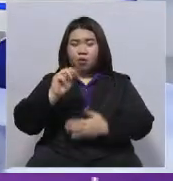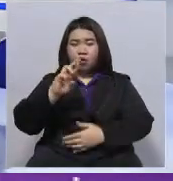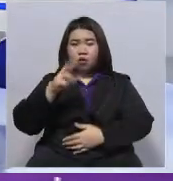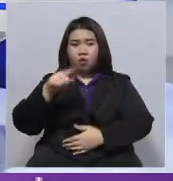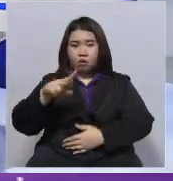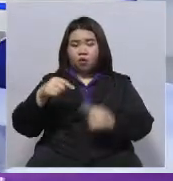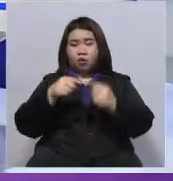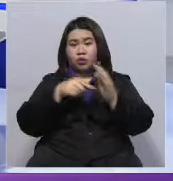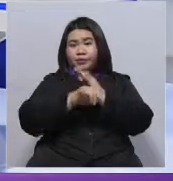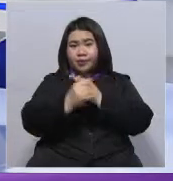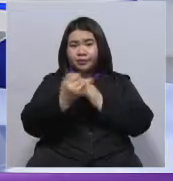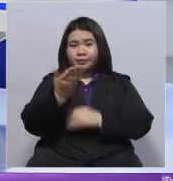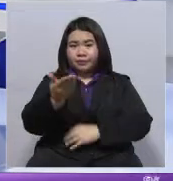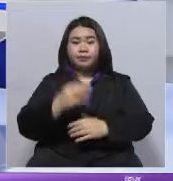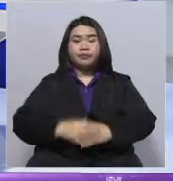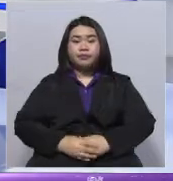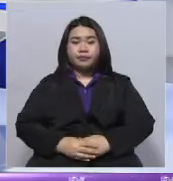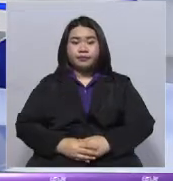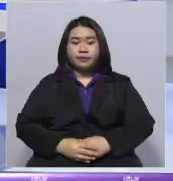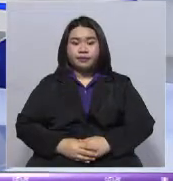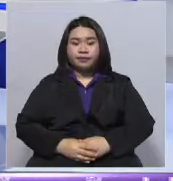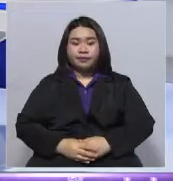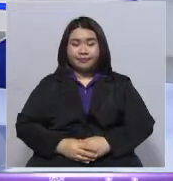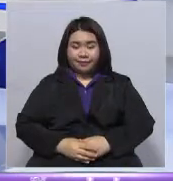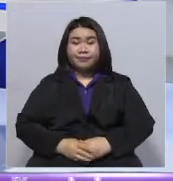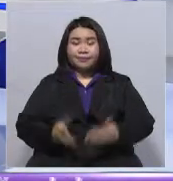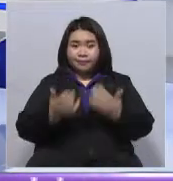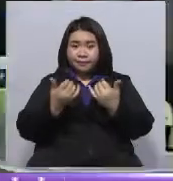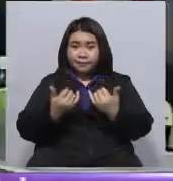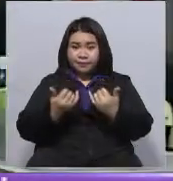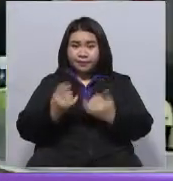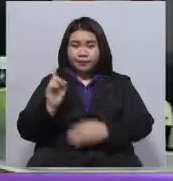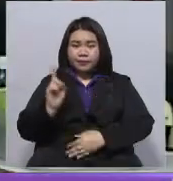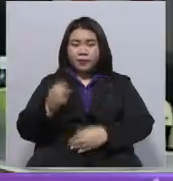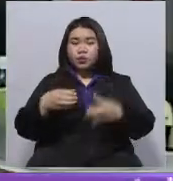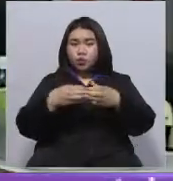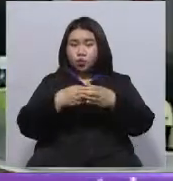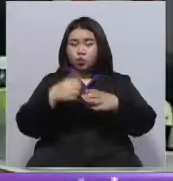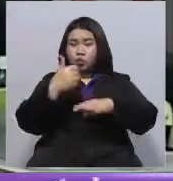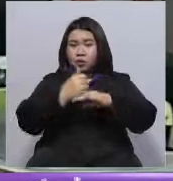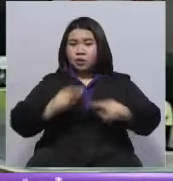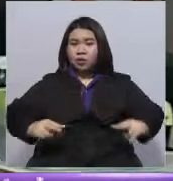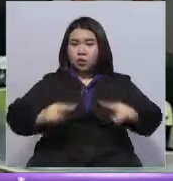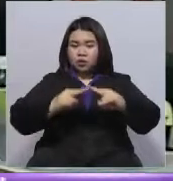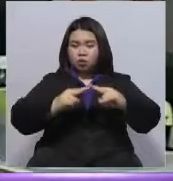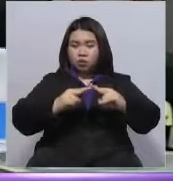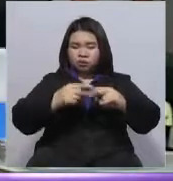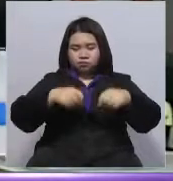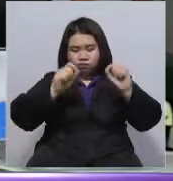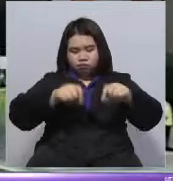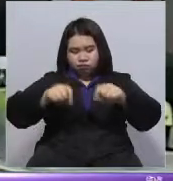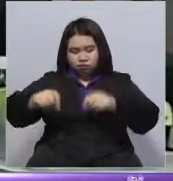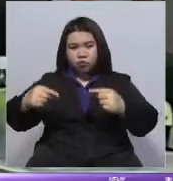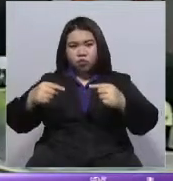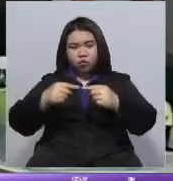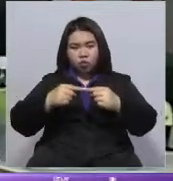จังหวัดจันทบุรีค่ะเชิญค่ะ เชิญครับ คุณศิริลักษณ์คุณสถานุคะคณะรัฐมนตรีนะคะจะเน้นอนุมัติโครงการสำคัญที่สามารถนำ